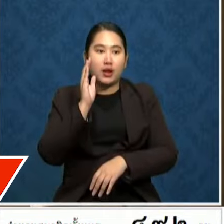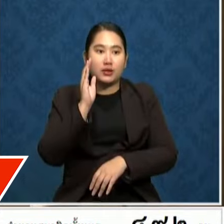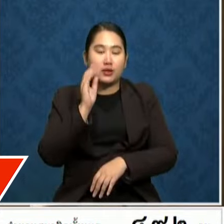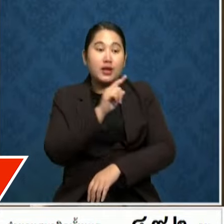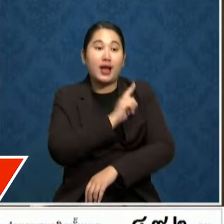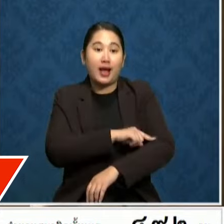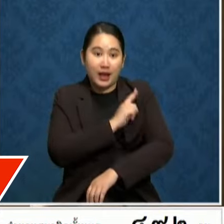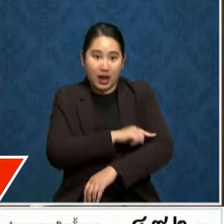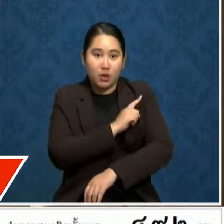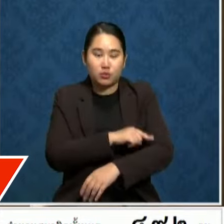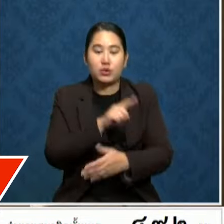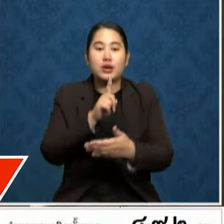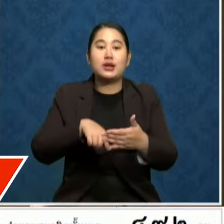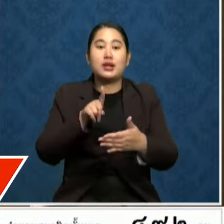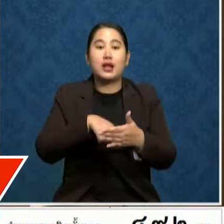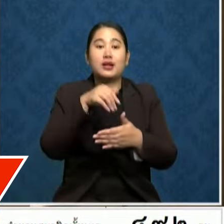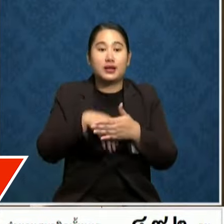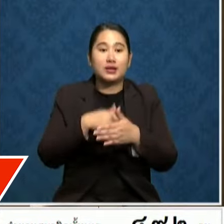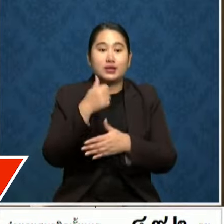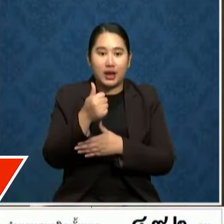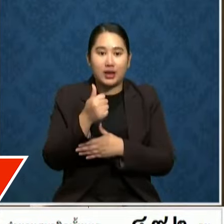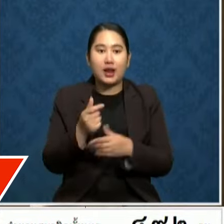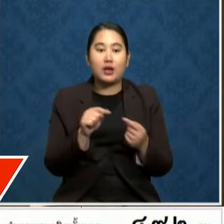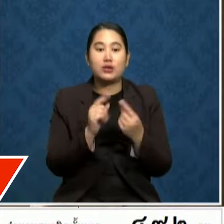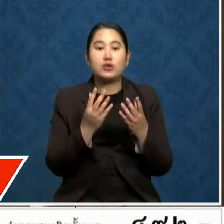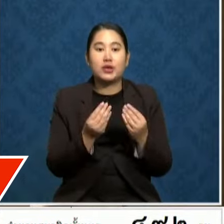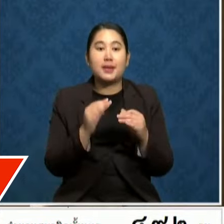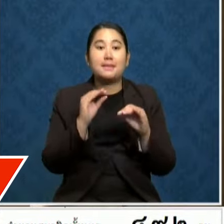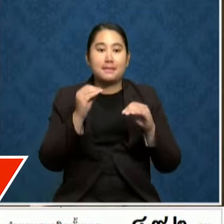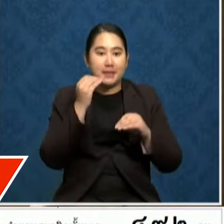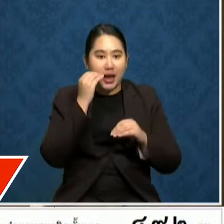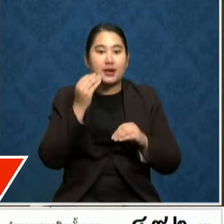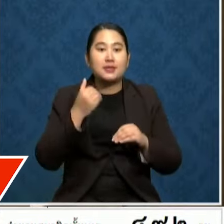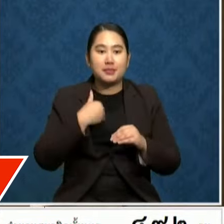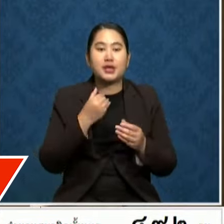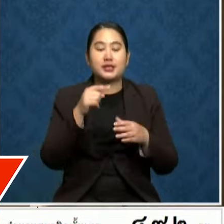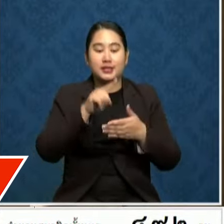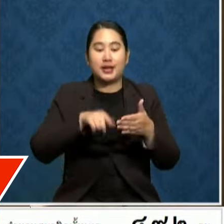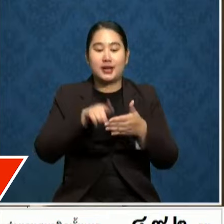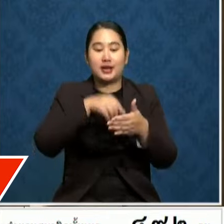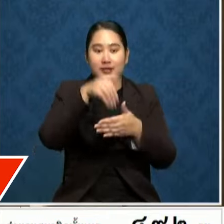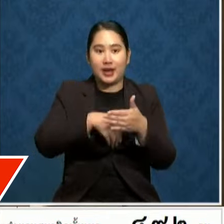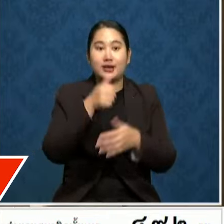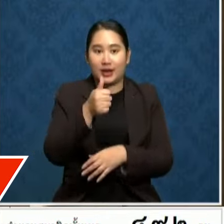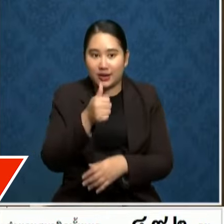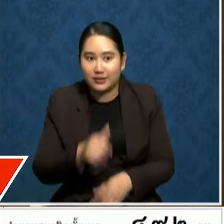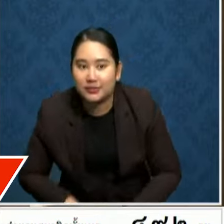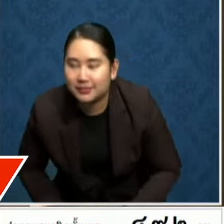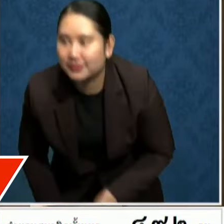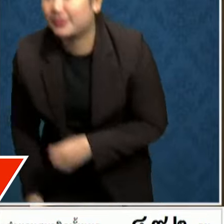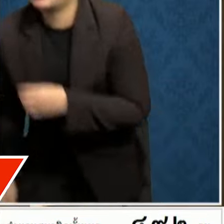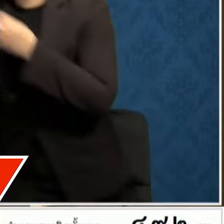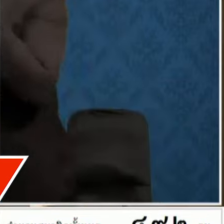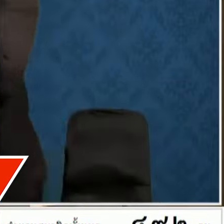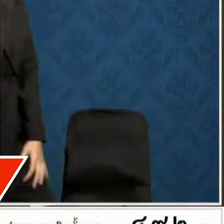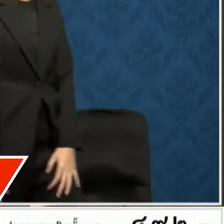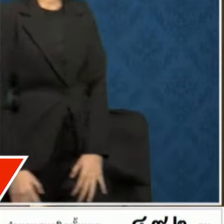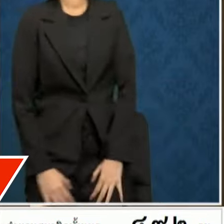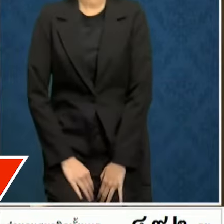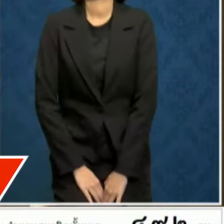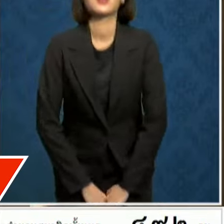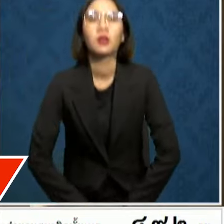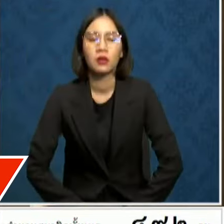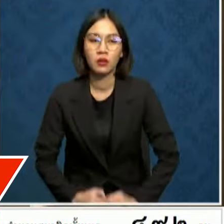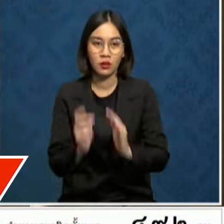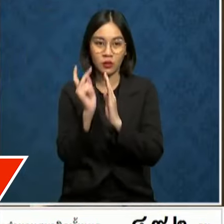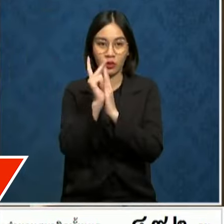ผิวขาวที่เป็นผู้ชายเท่านั้นและมีที่ดินเป็นของตนเองจึงจะมีสิทธิ์เลือกตั้งค่ะหมายความว่าถึงแม้ว่าจะมีกฎหมายที่